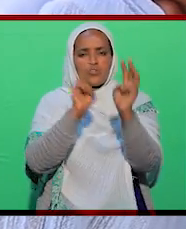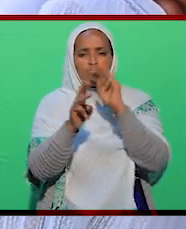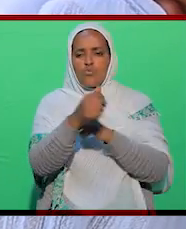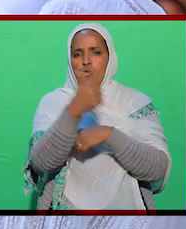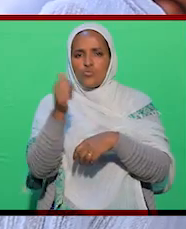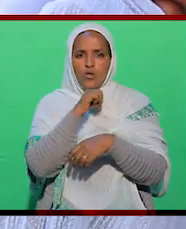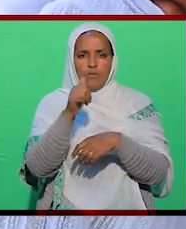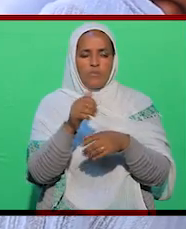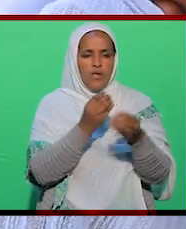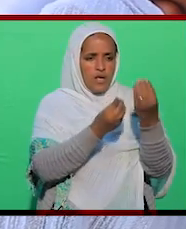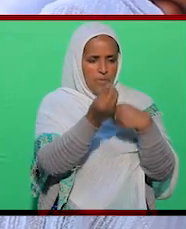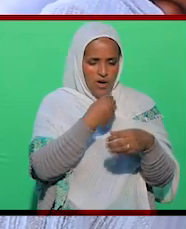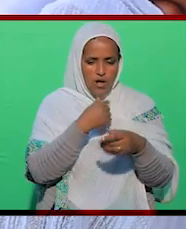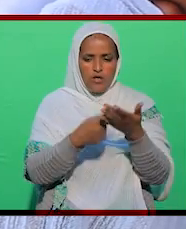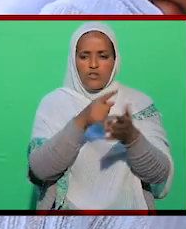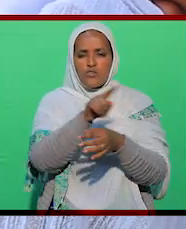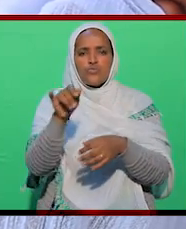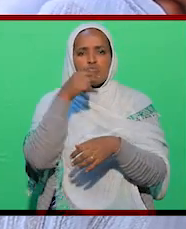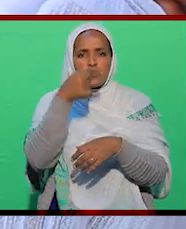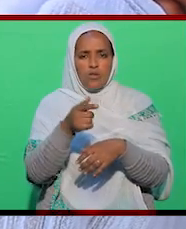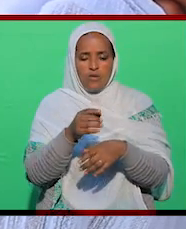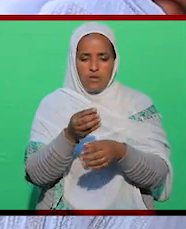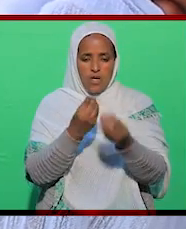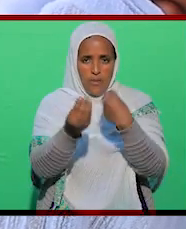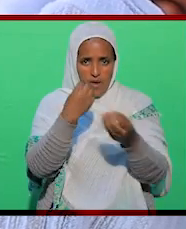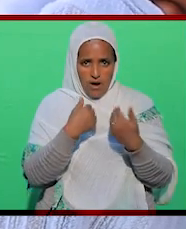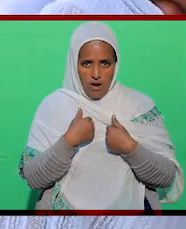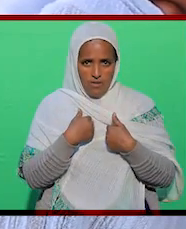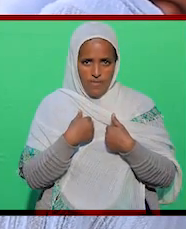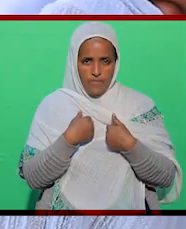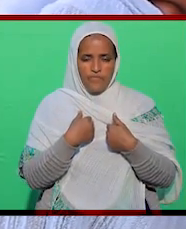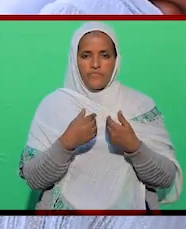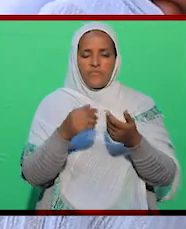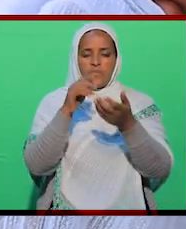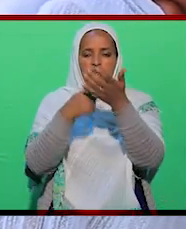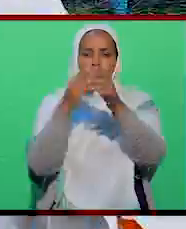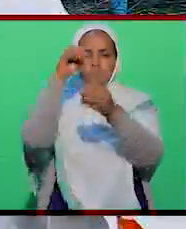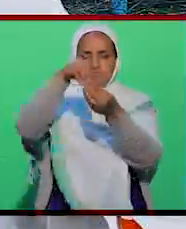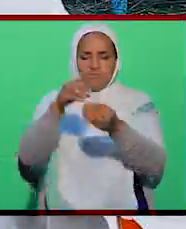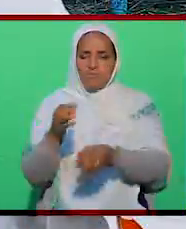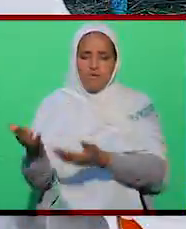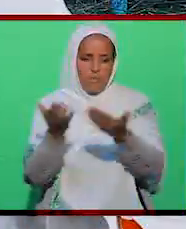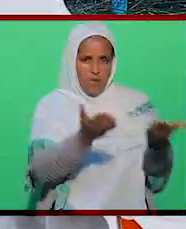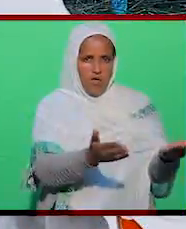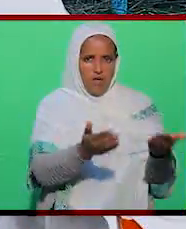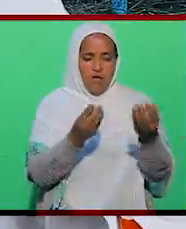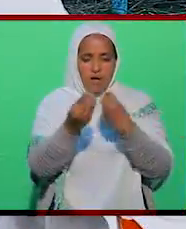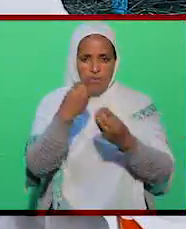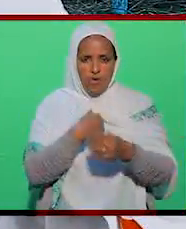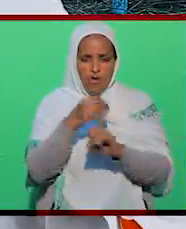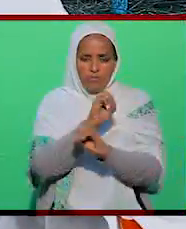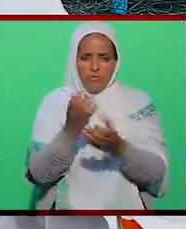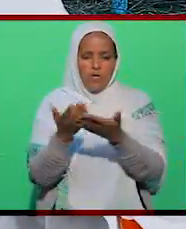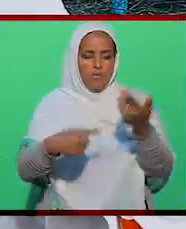አሁን ችግሩ ሌሎቹ አይደለም። ገበያ ካለ እነሱን ምን እንላቸዋለን? እንዲ ገበያ ካለ እኮ ዲማንድ ክሬት ሰውን ሰፕላይ ይባላል።